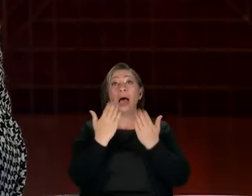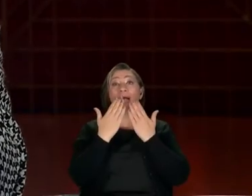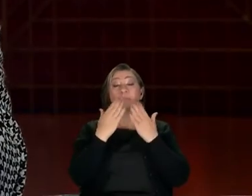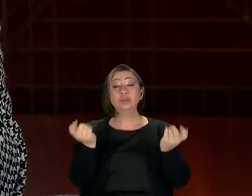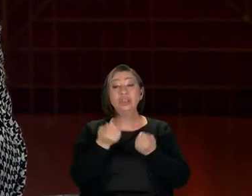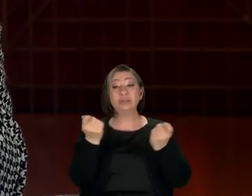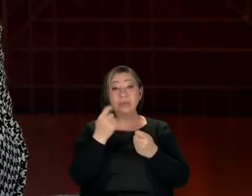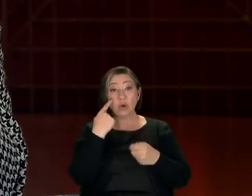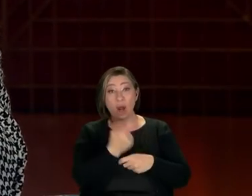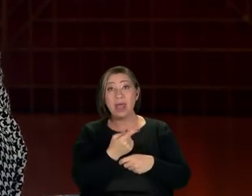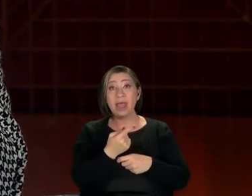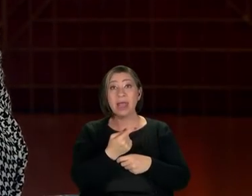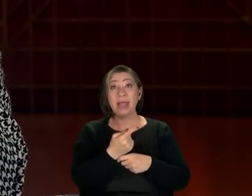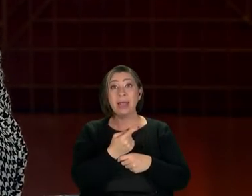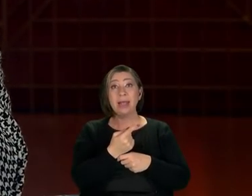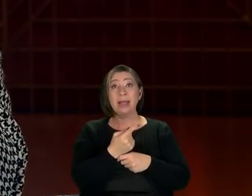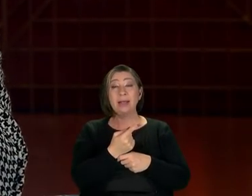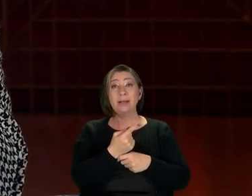Akademik çalışma açısından,